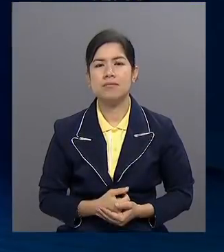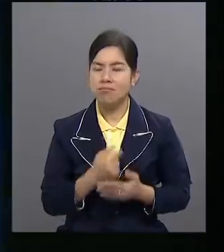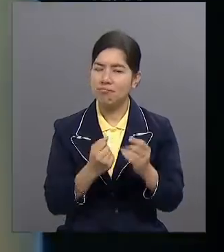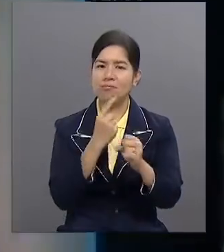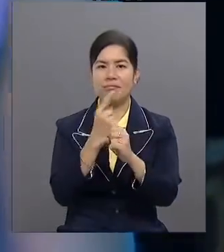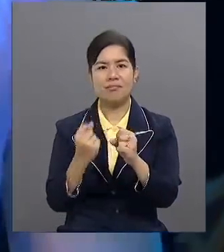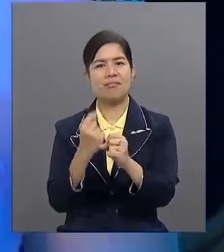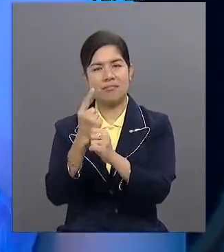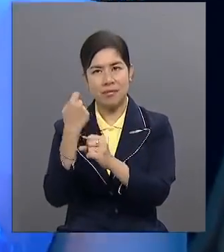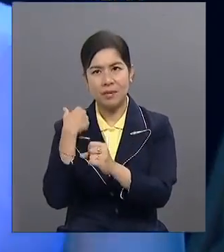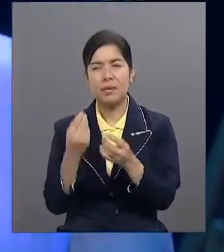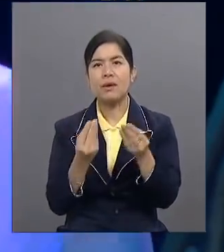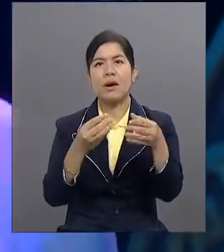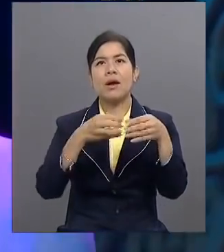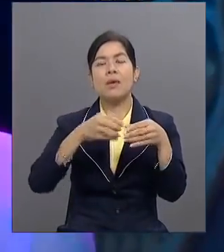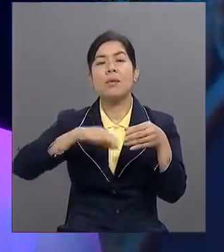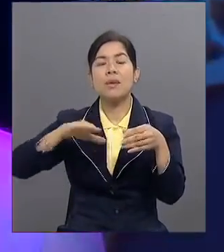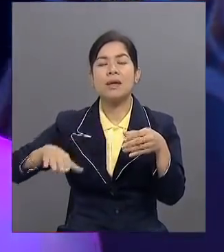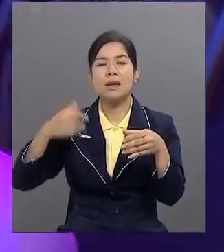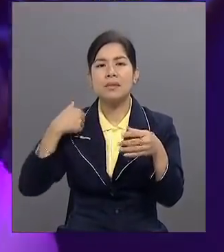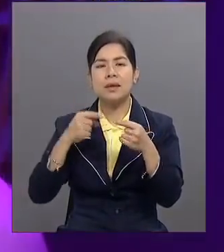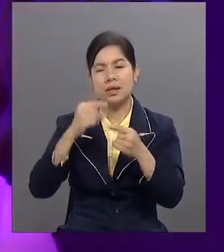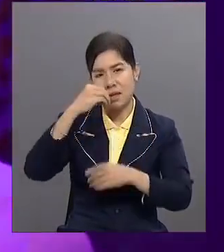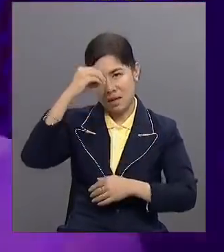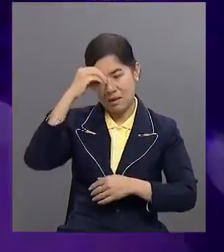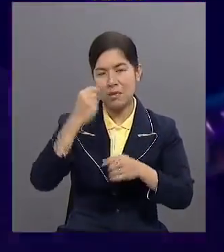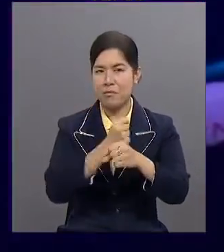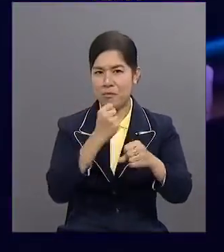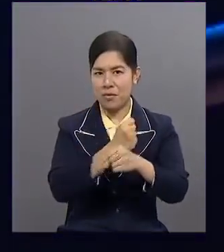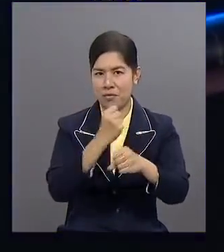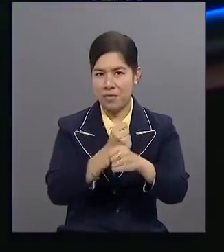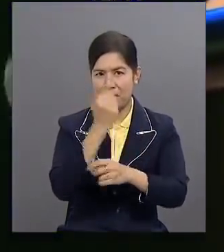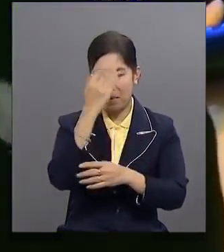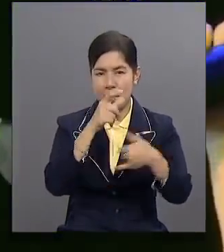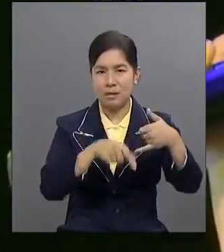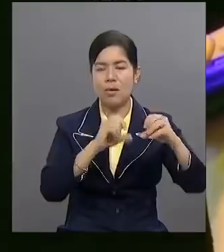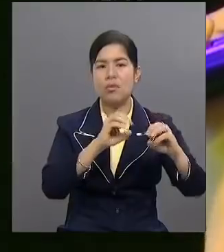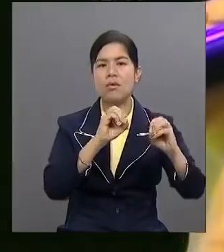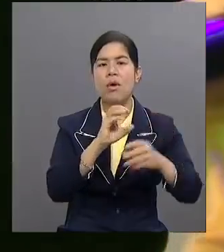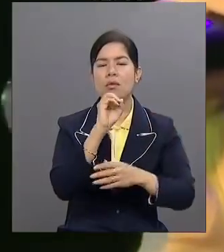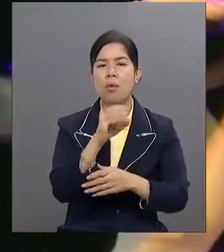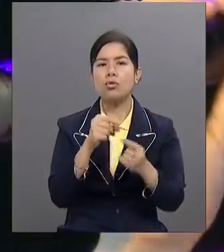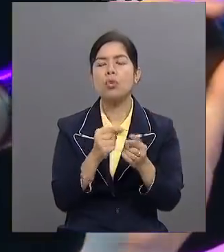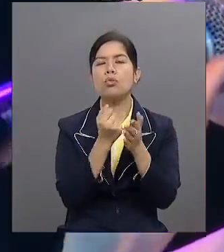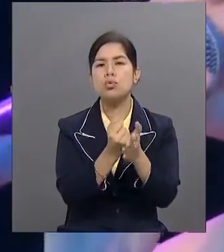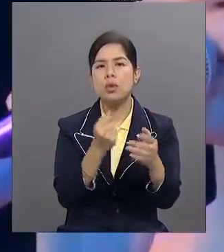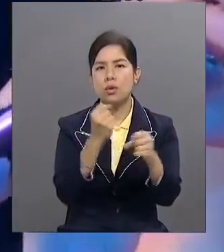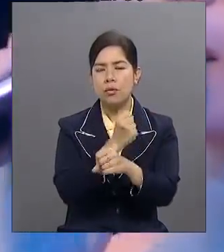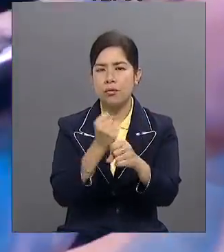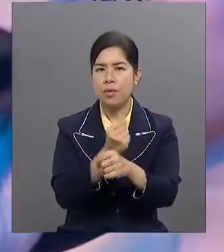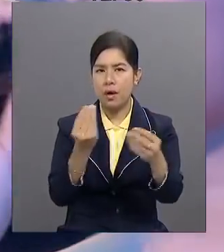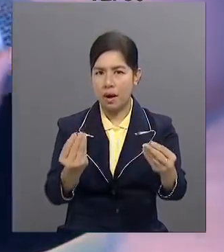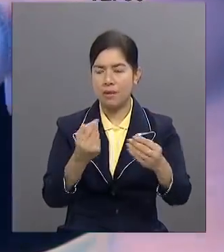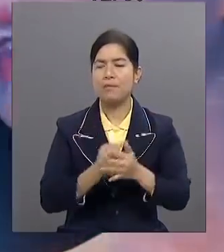เวทีแบบนี้ให้ลูกศิษย์ทุกคนได้ฝึกฝีมือเพราะครูเจี๊ยบมองว่านี่เป็นสิ่งสำคัญที่ช่วยฝึกฝนขณะเดียวกันเสียงปร